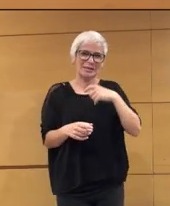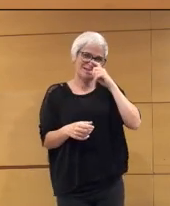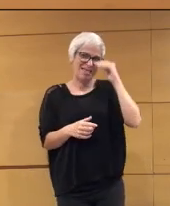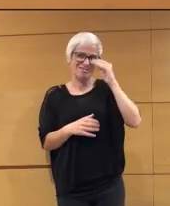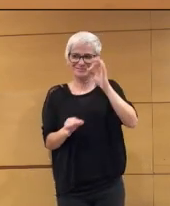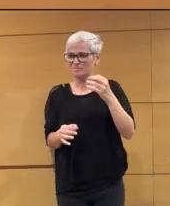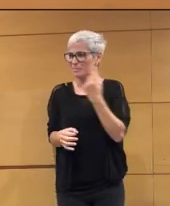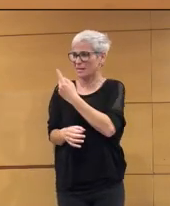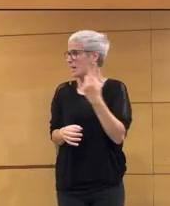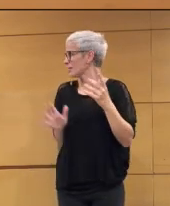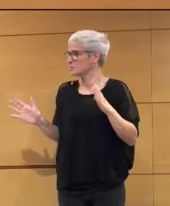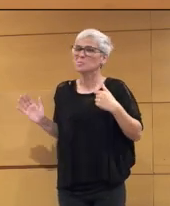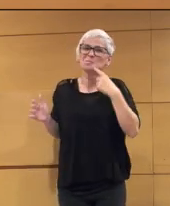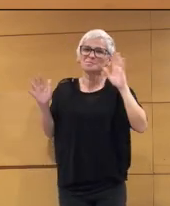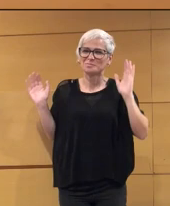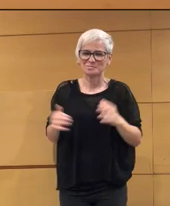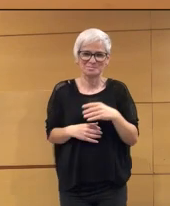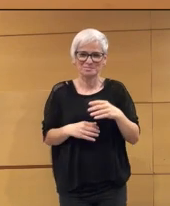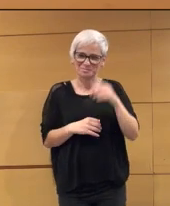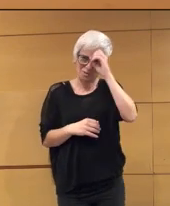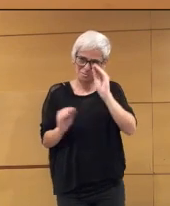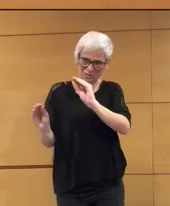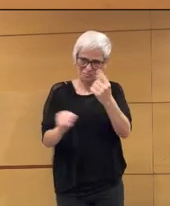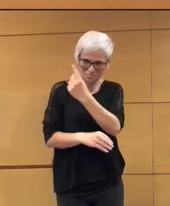que cadascú valori.